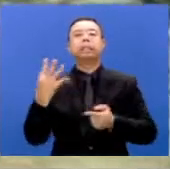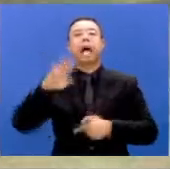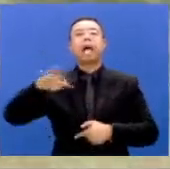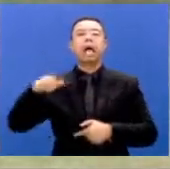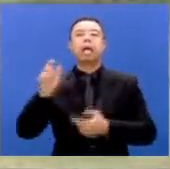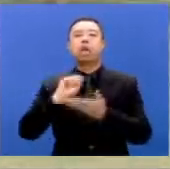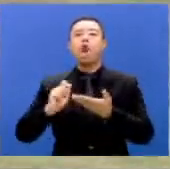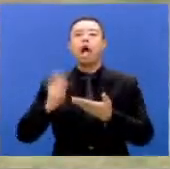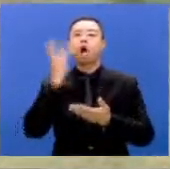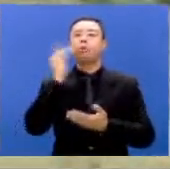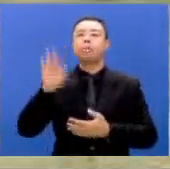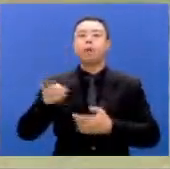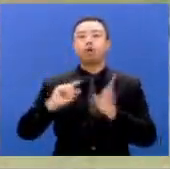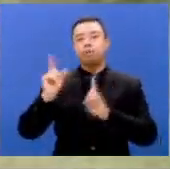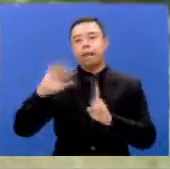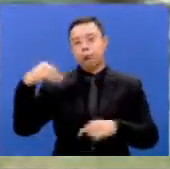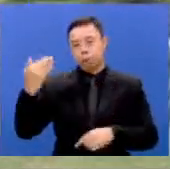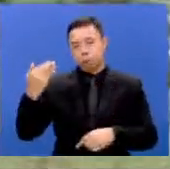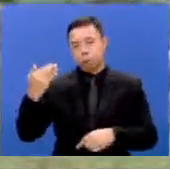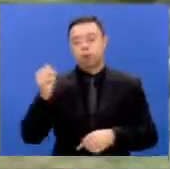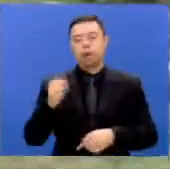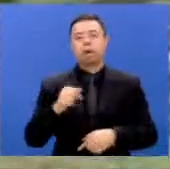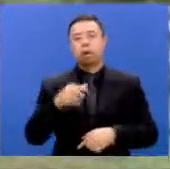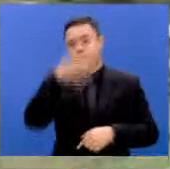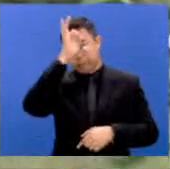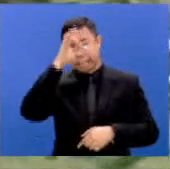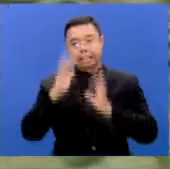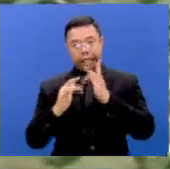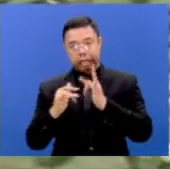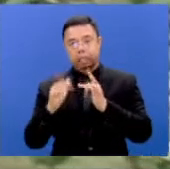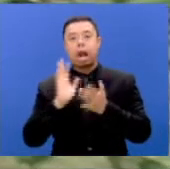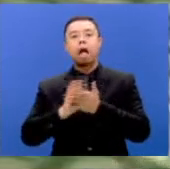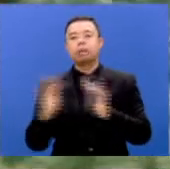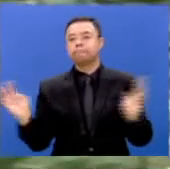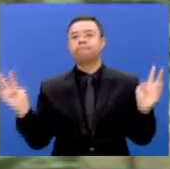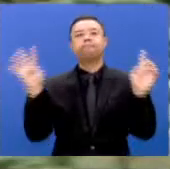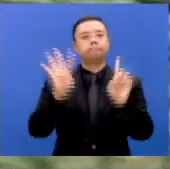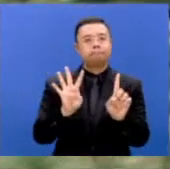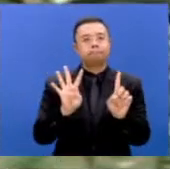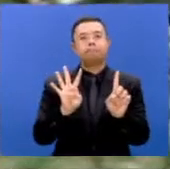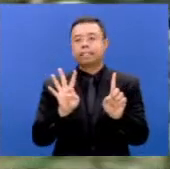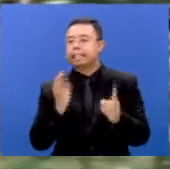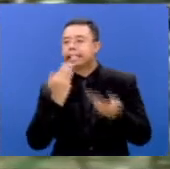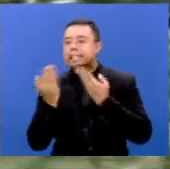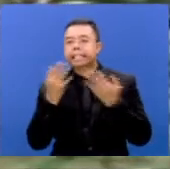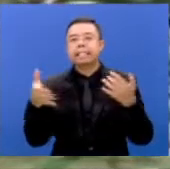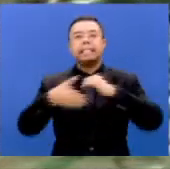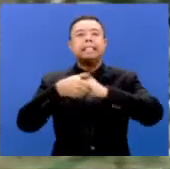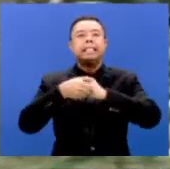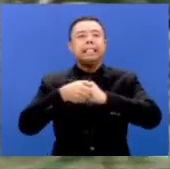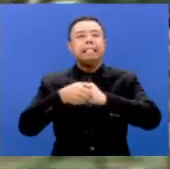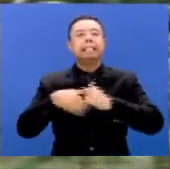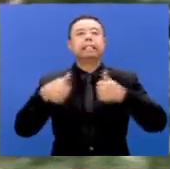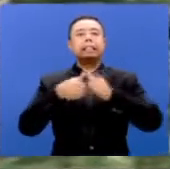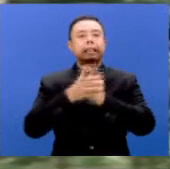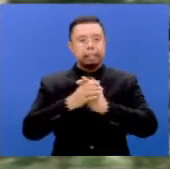di bawah umur pihak sat restriim pores jianjur pun melakukan mediasi antara pelaku dan korban dari hasil mediasi